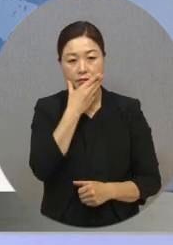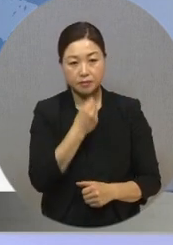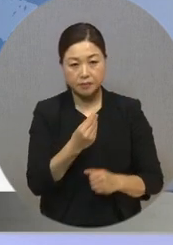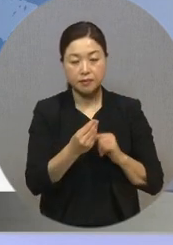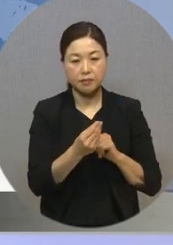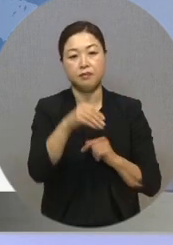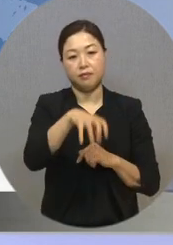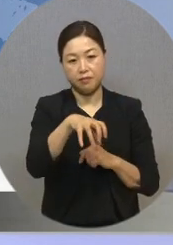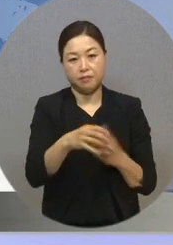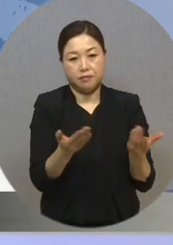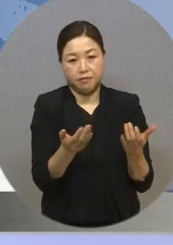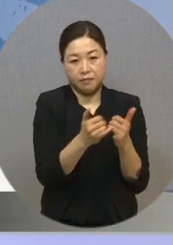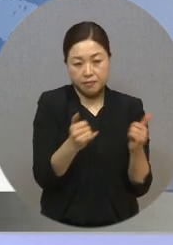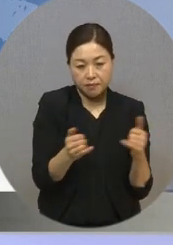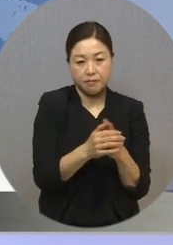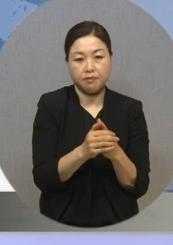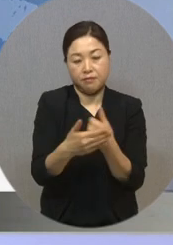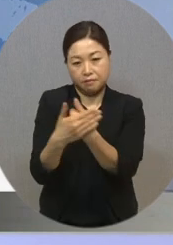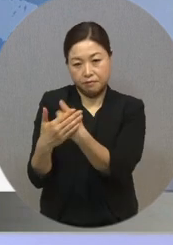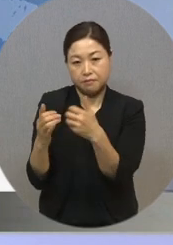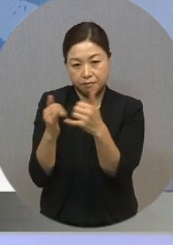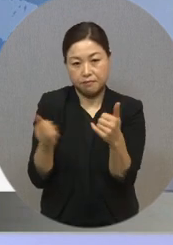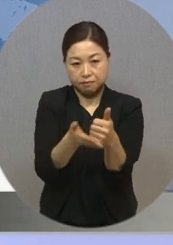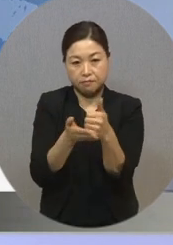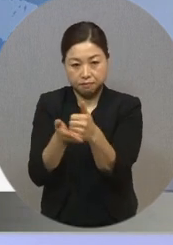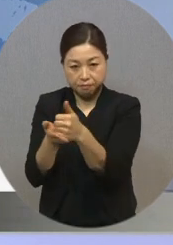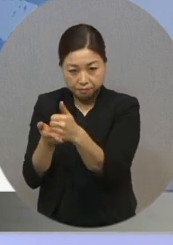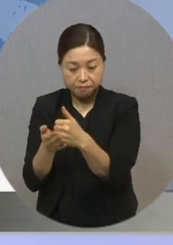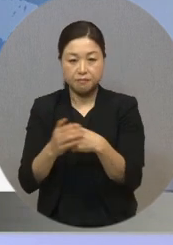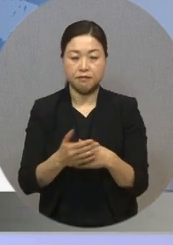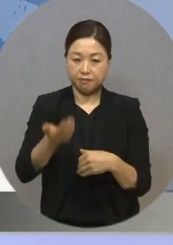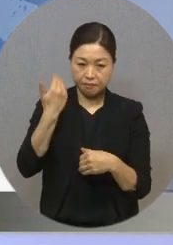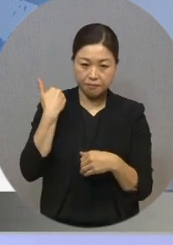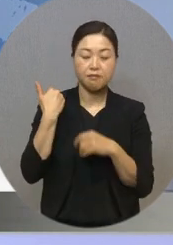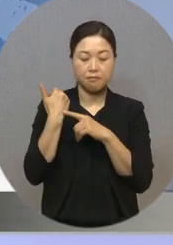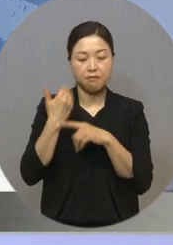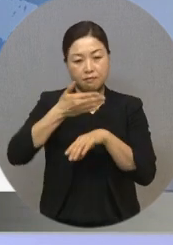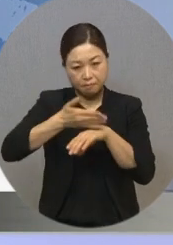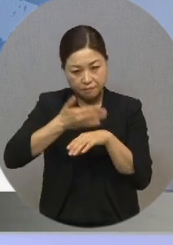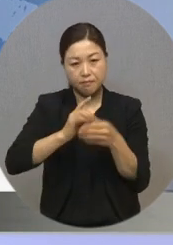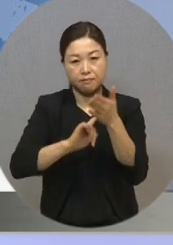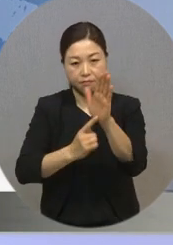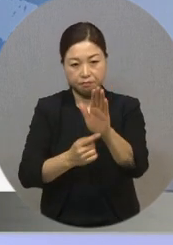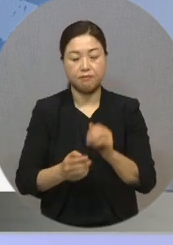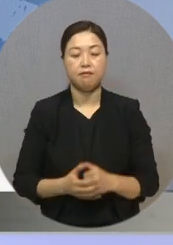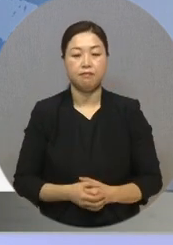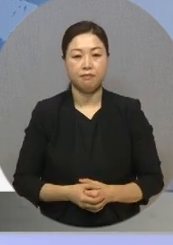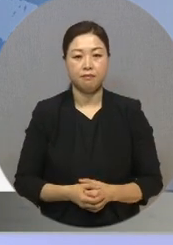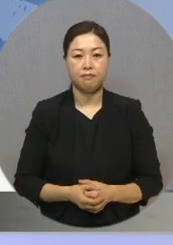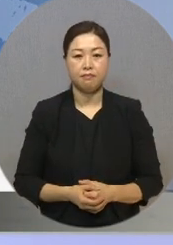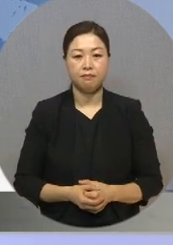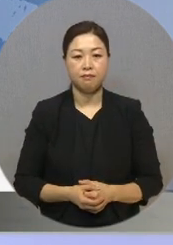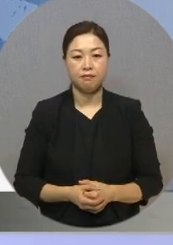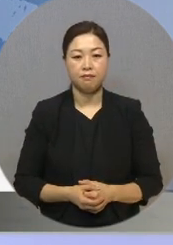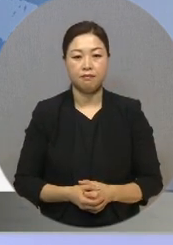봉사자와 후원자를 초청해 풍성했던 지난 시간에 대한 인사를 전했는데요 정운성